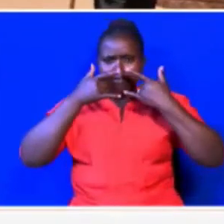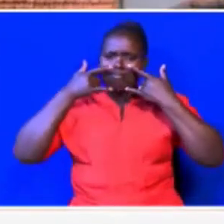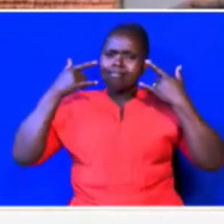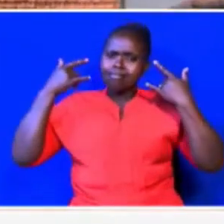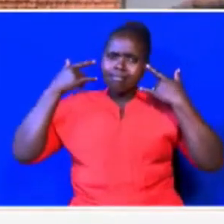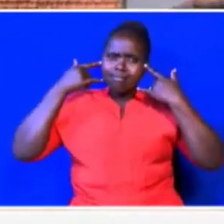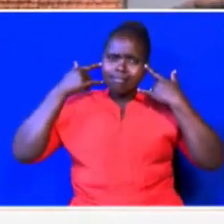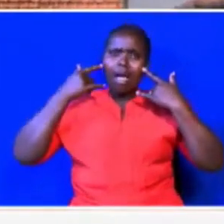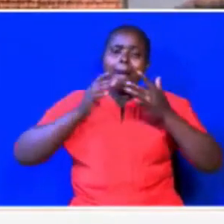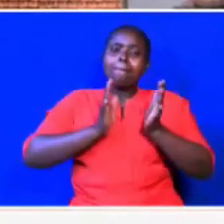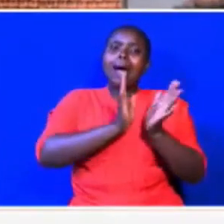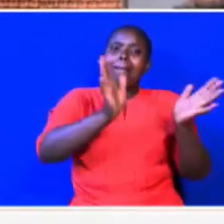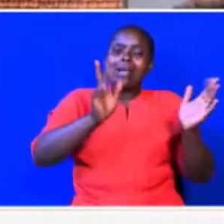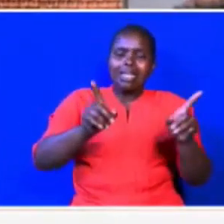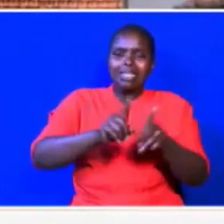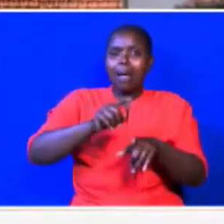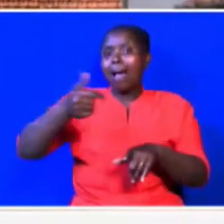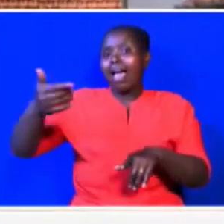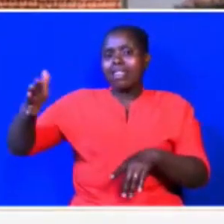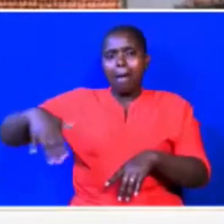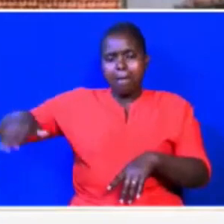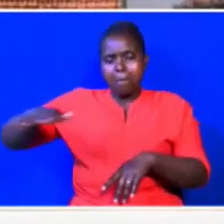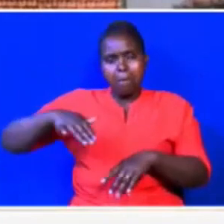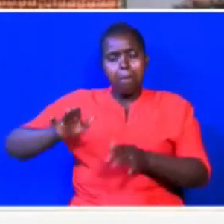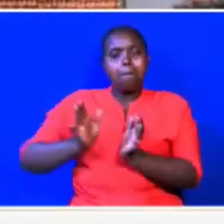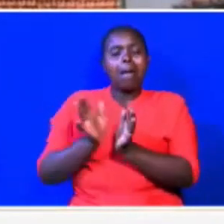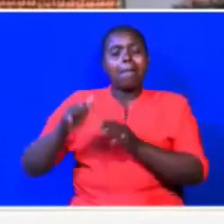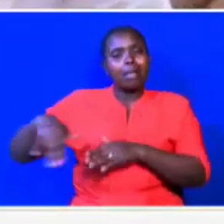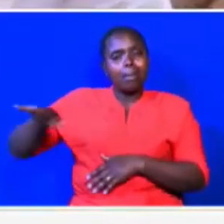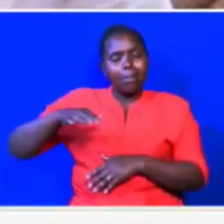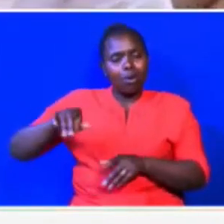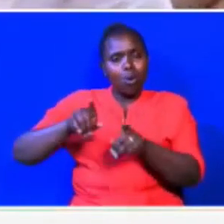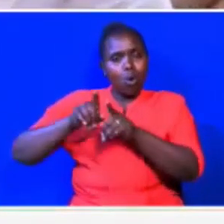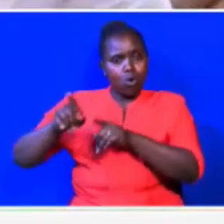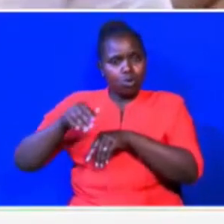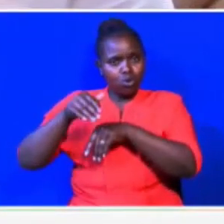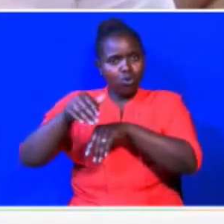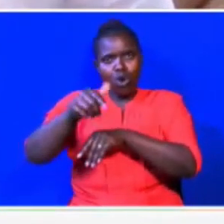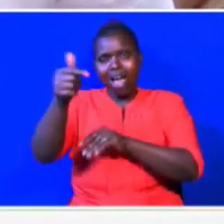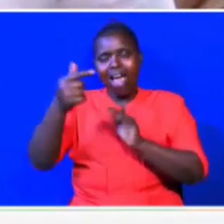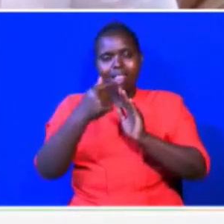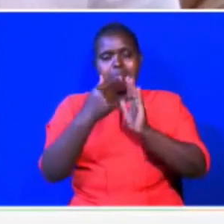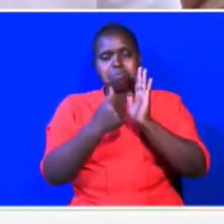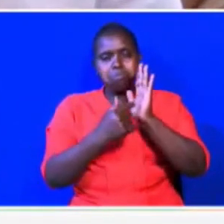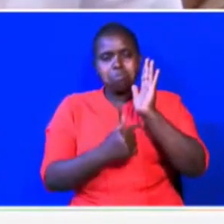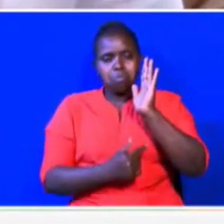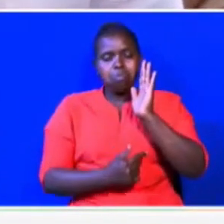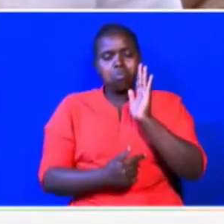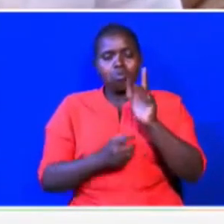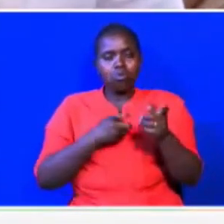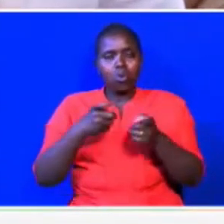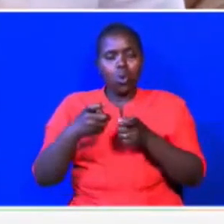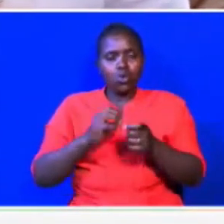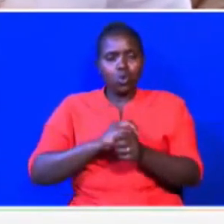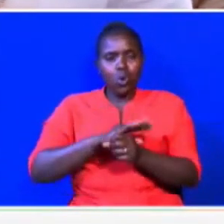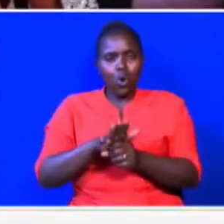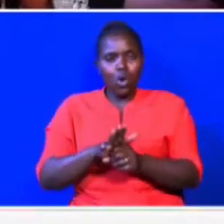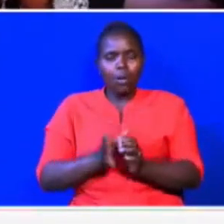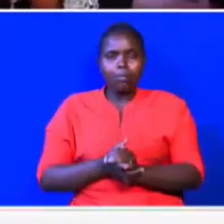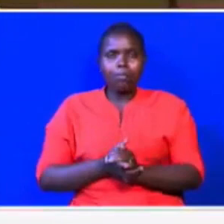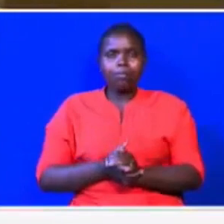haswa hadharani na sehemu nyingine zenye umati wa watu, vile vile kuzingatia masharti mengine ya kudhibiti msambao wa virusi